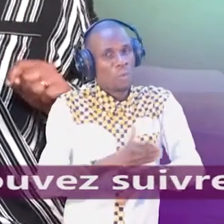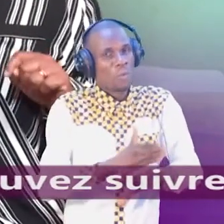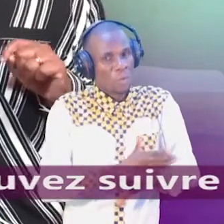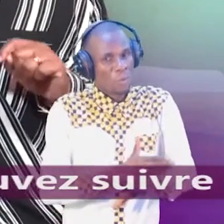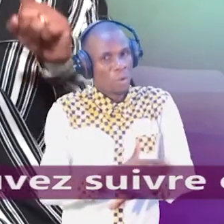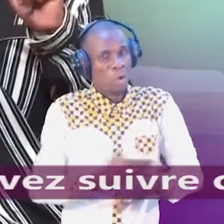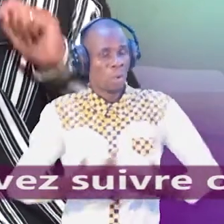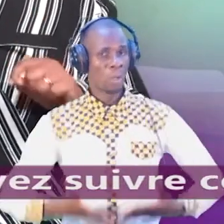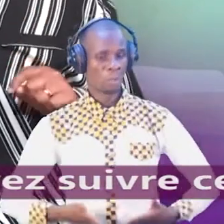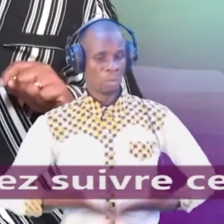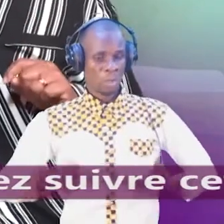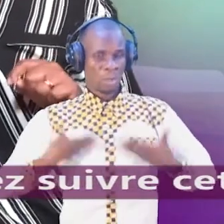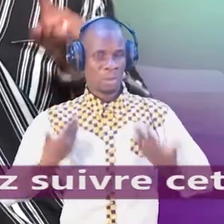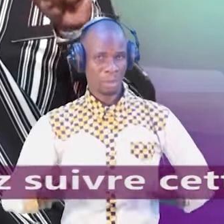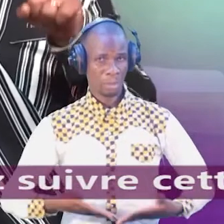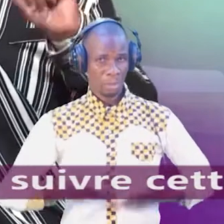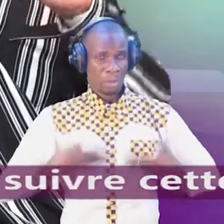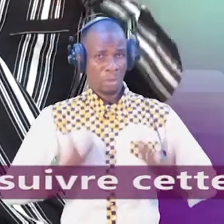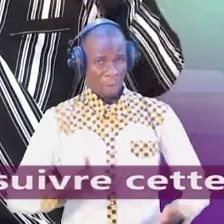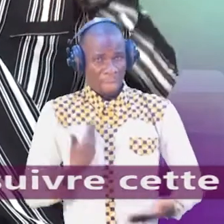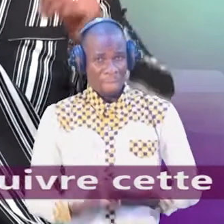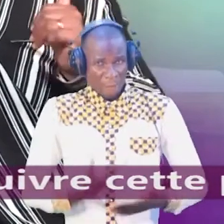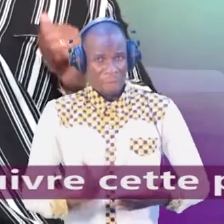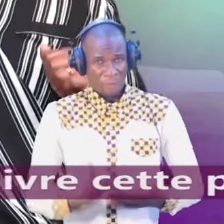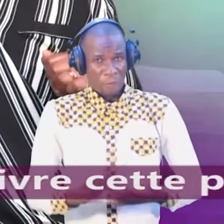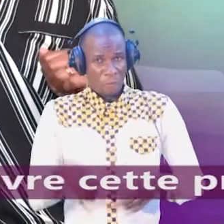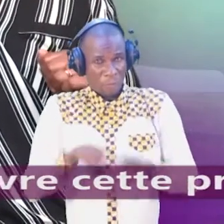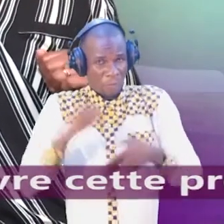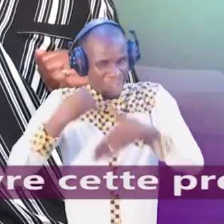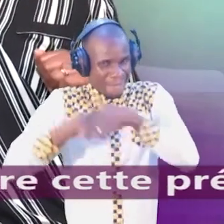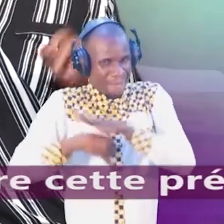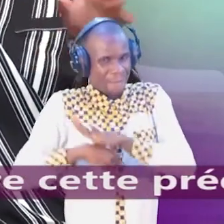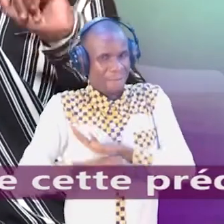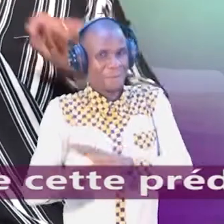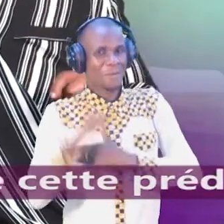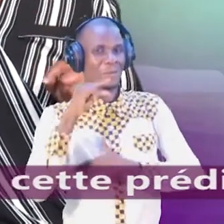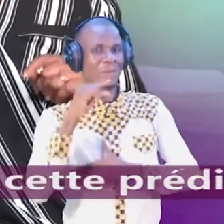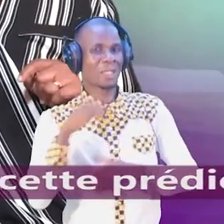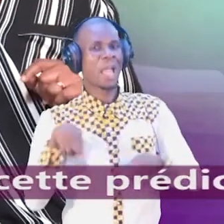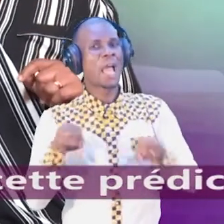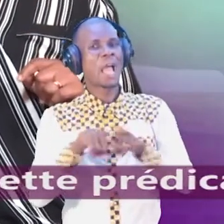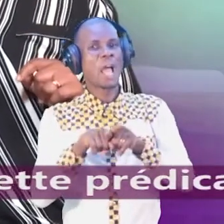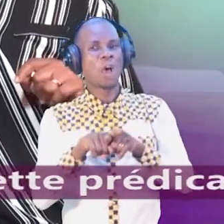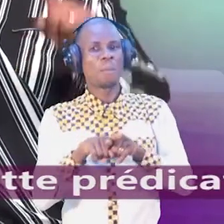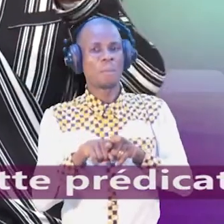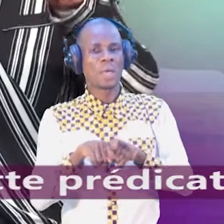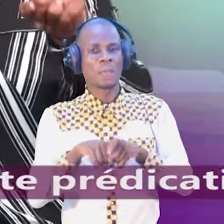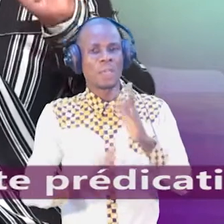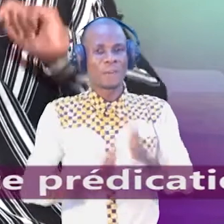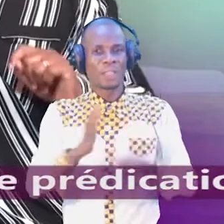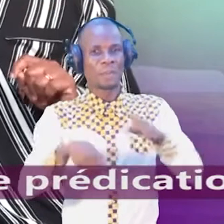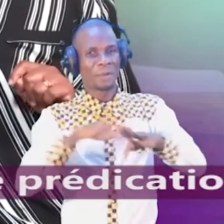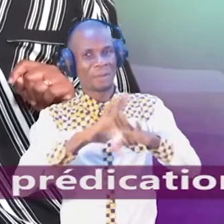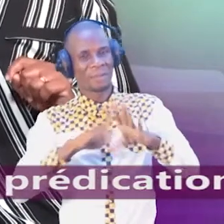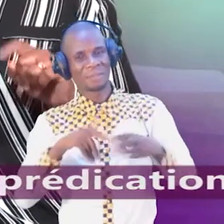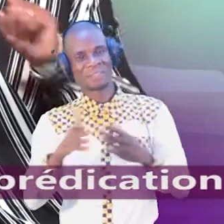nzela koleka kutu na alcool. Personne qui fume et qui voudrait ça. Soki ozali na kati ya bato yo bazali ebele